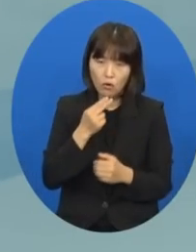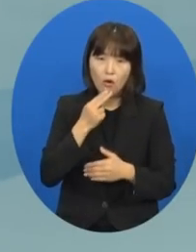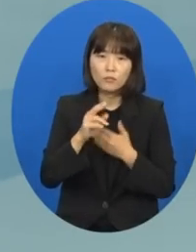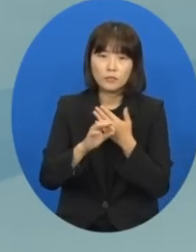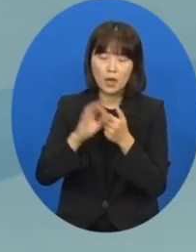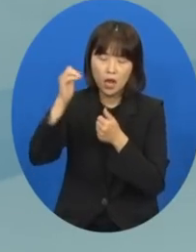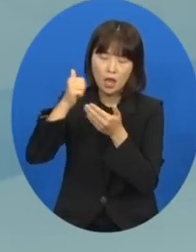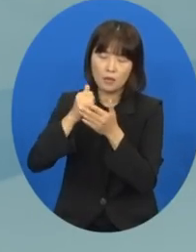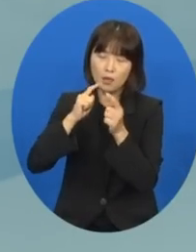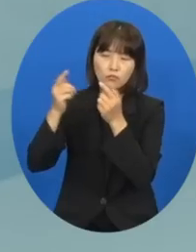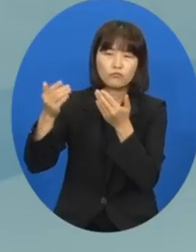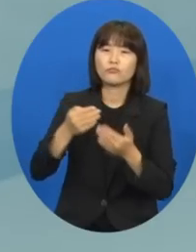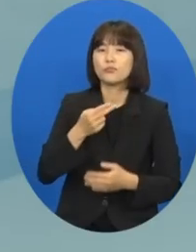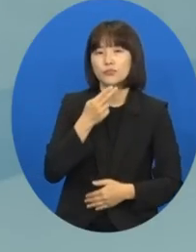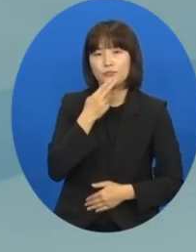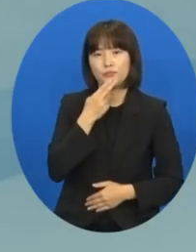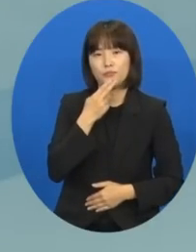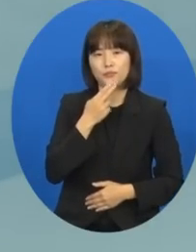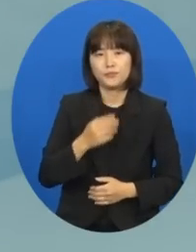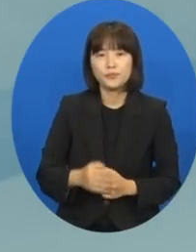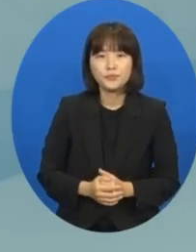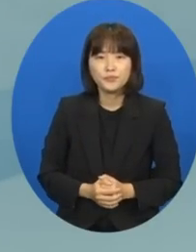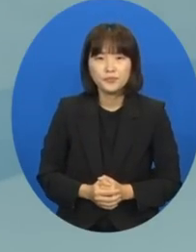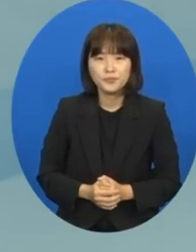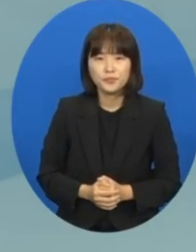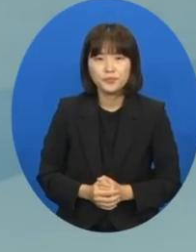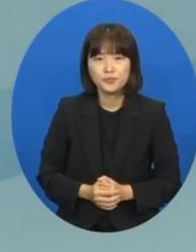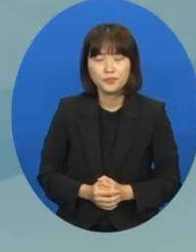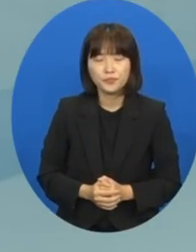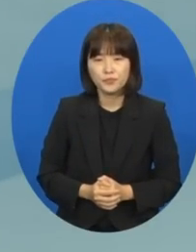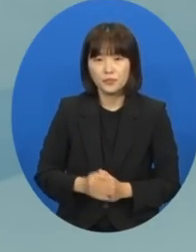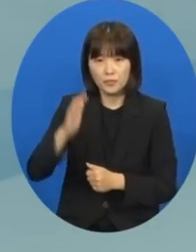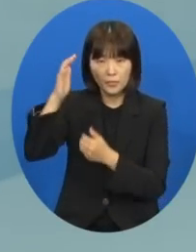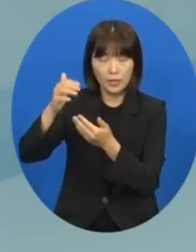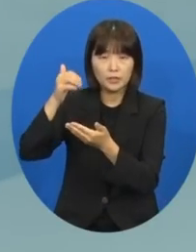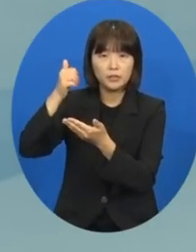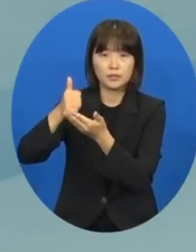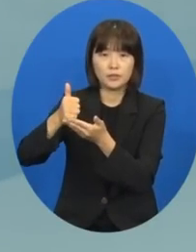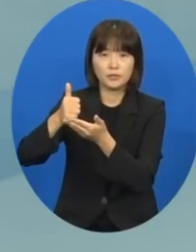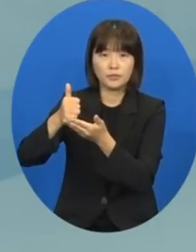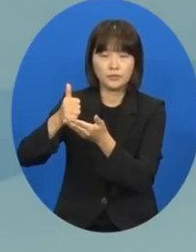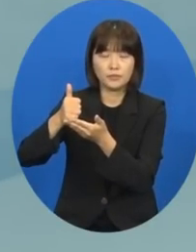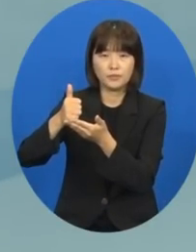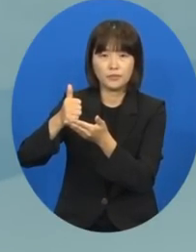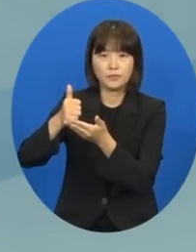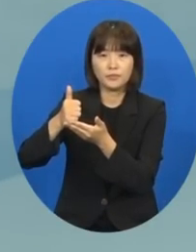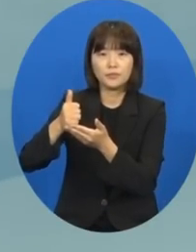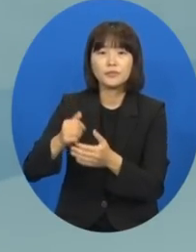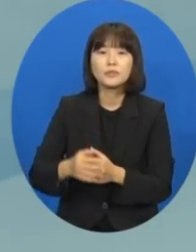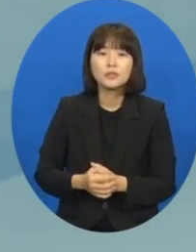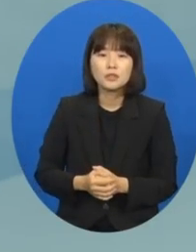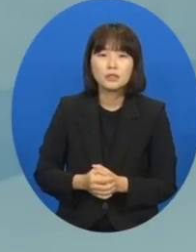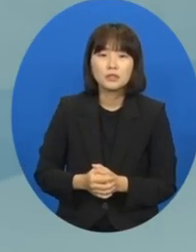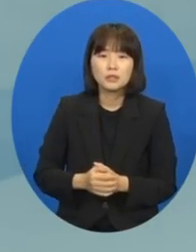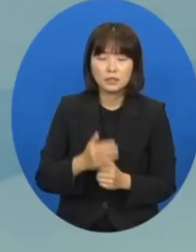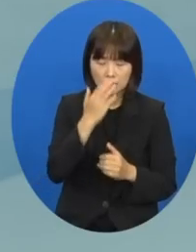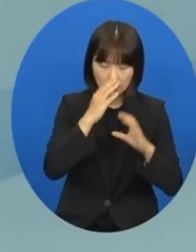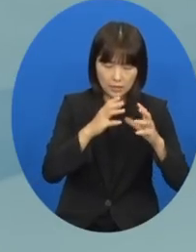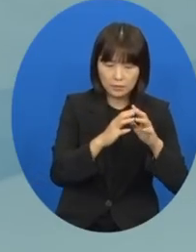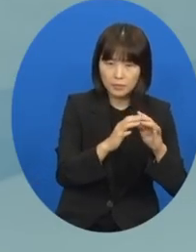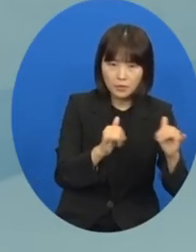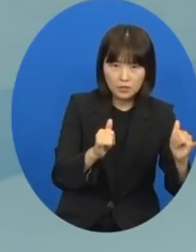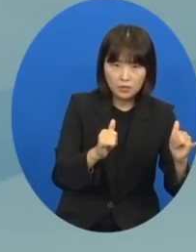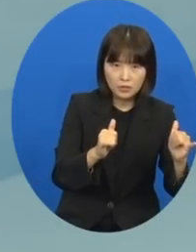않으세요. 여러분, 그 하나님께서 뭐라고 부르시냐면 이스라엘 백성들이 이런 얘기를